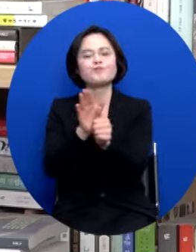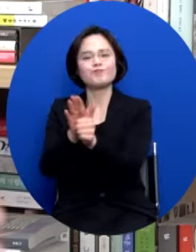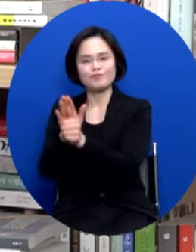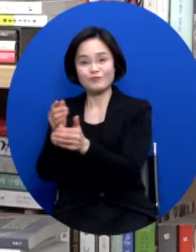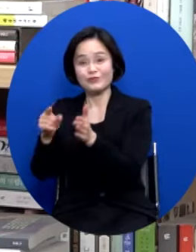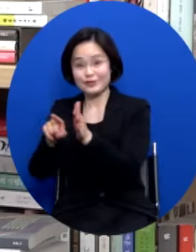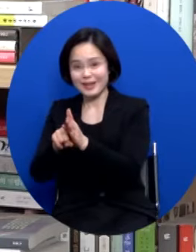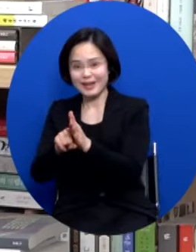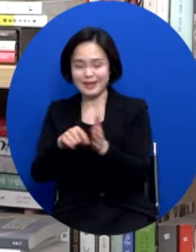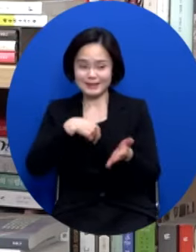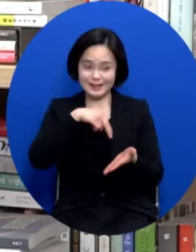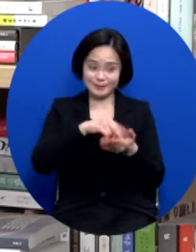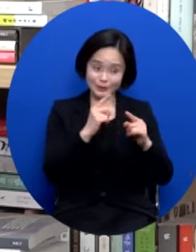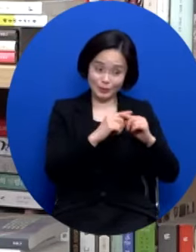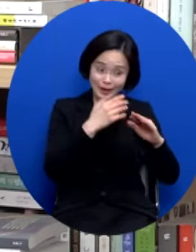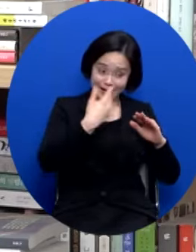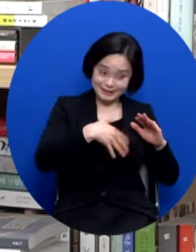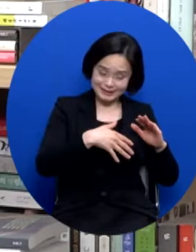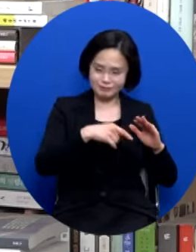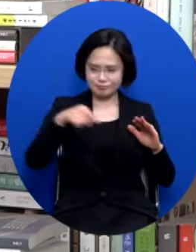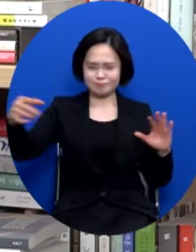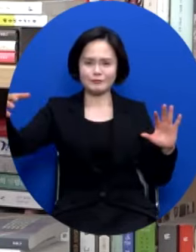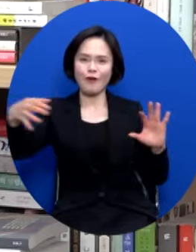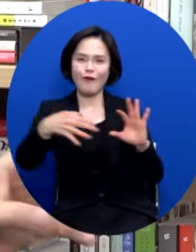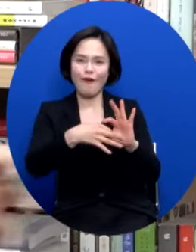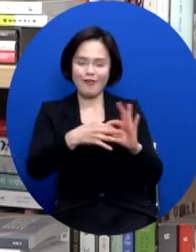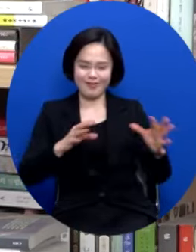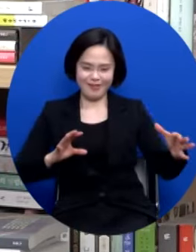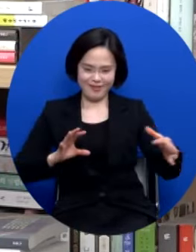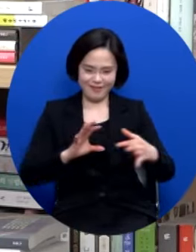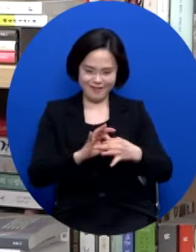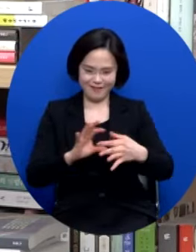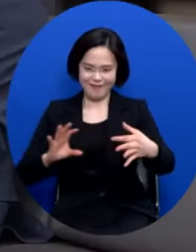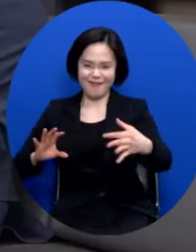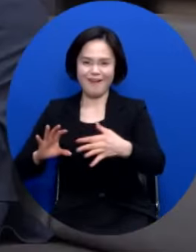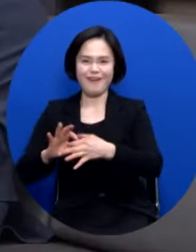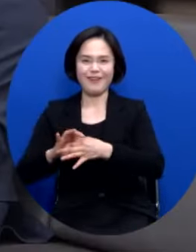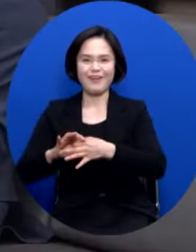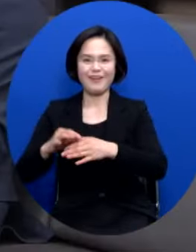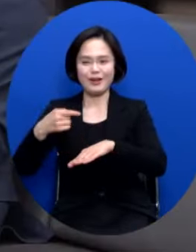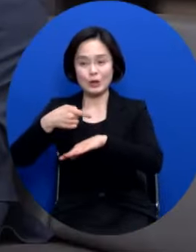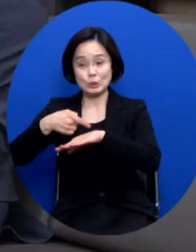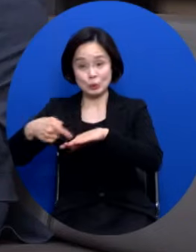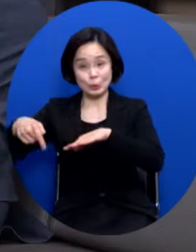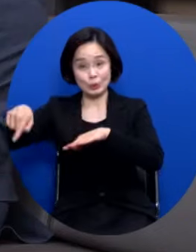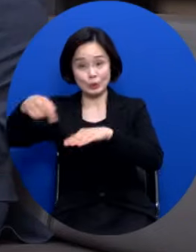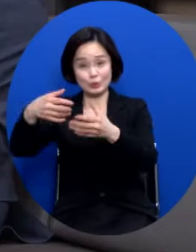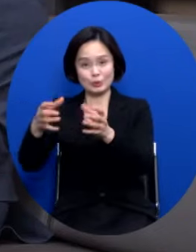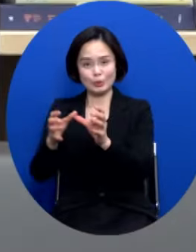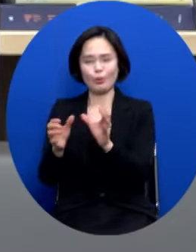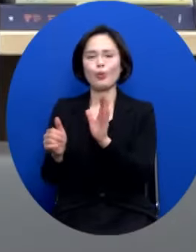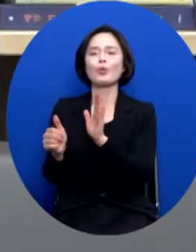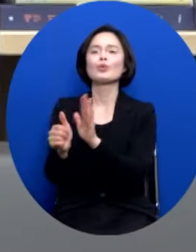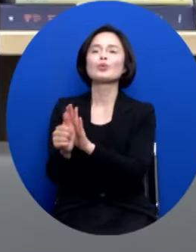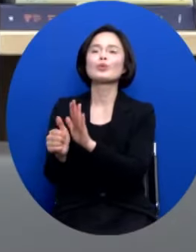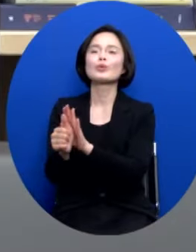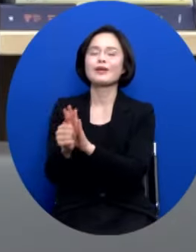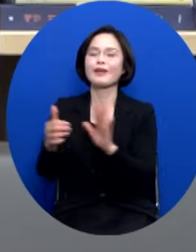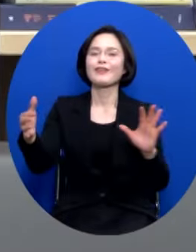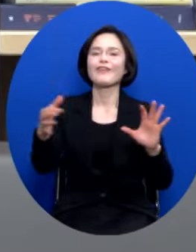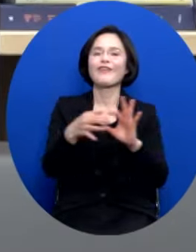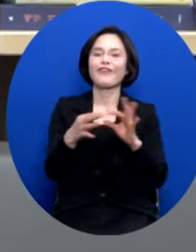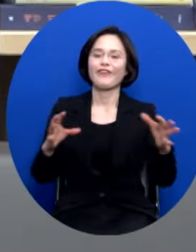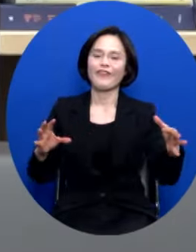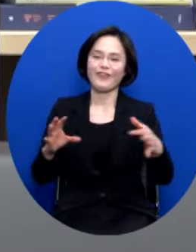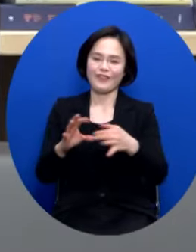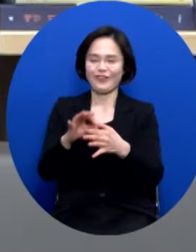저희들이 200개 교회에게 하나의 종족을 이렇게 매칭을 시켜드리는 겁니다. 그래서 저희 지구촌 교회와 더불어서 미전도 종족을